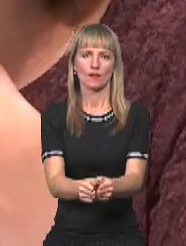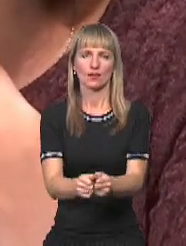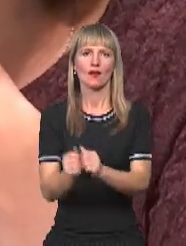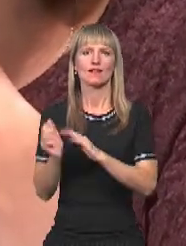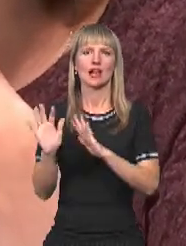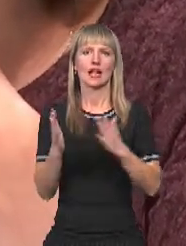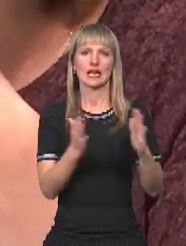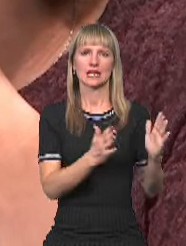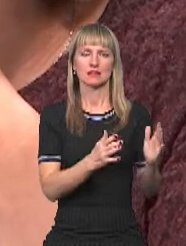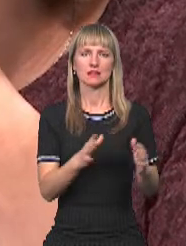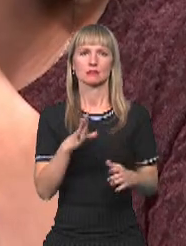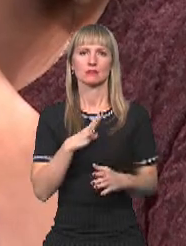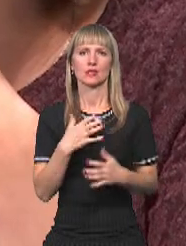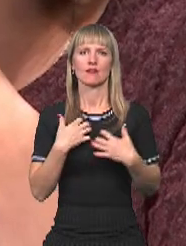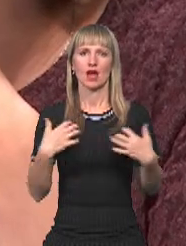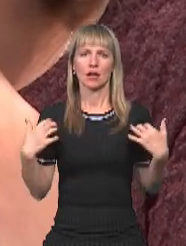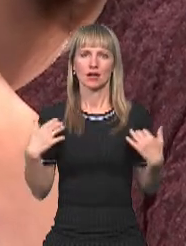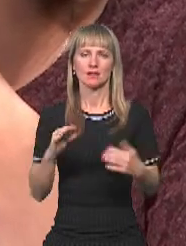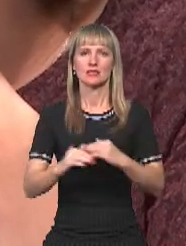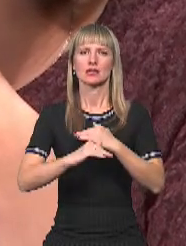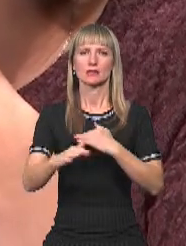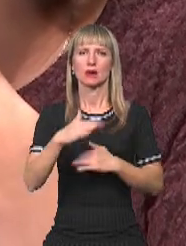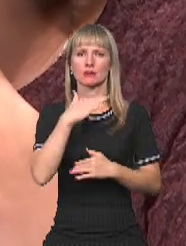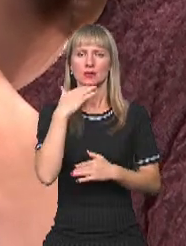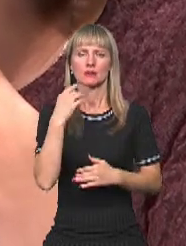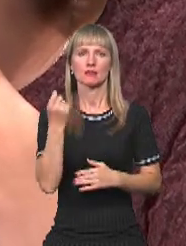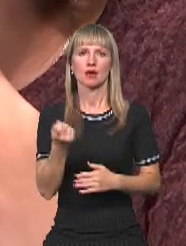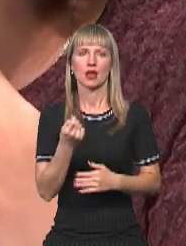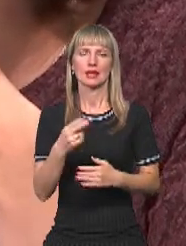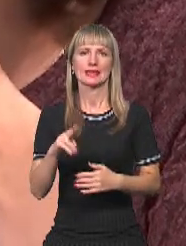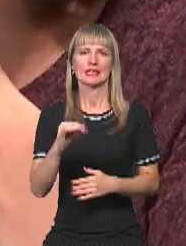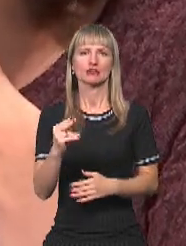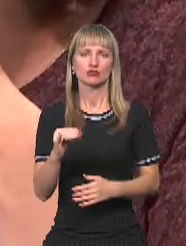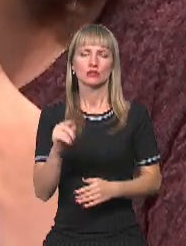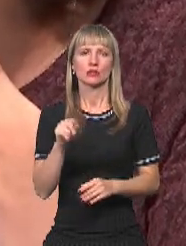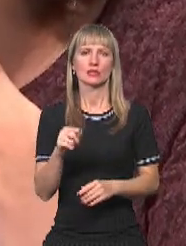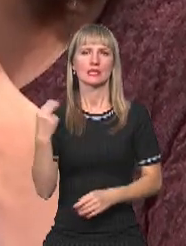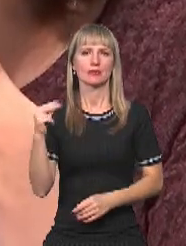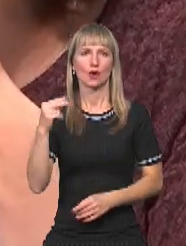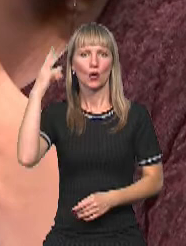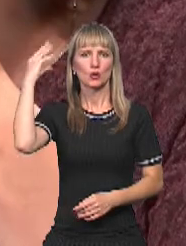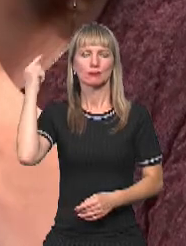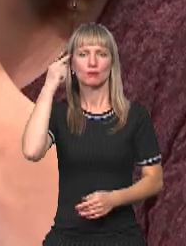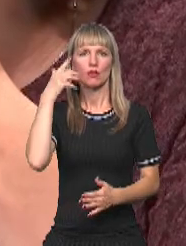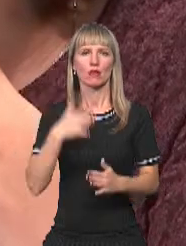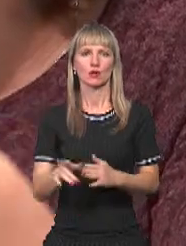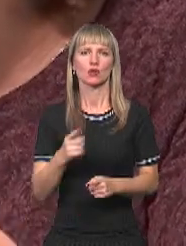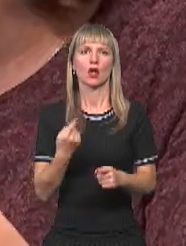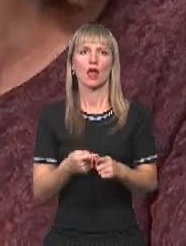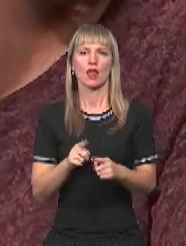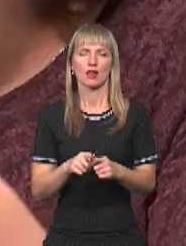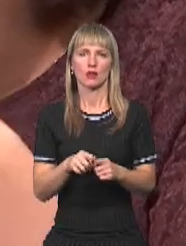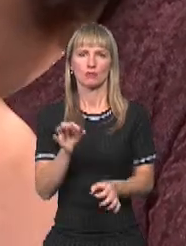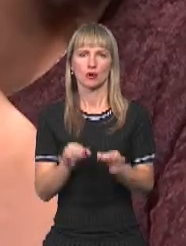лісі звірина, в степах багато маленької різної дичі. Вже тоді запорізькі козаки, вони розуміли, що ці ресурси, вони